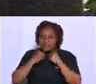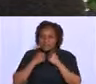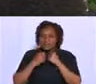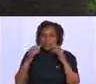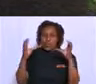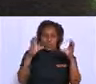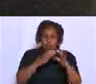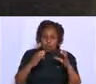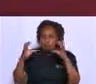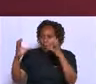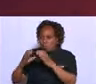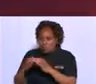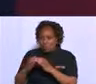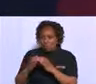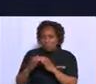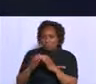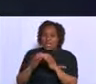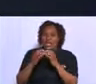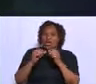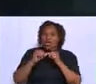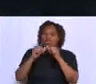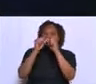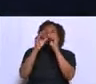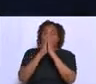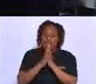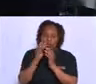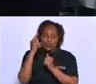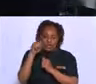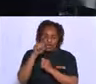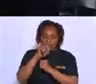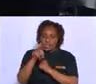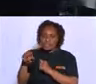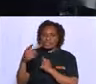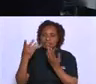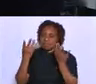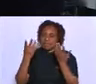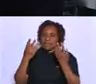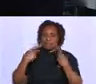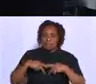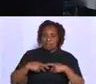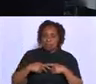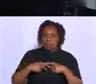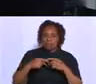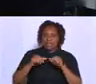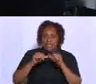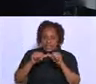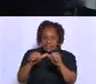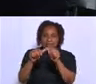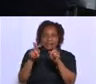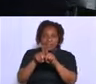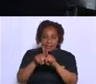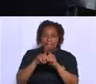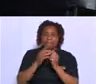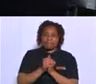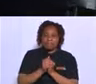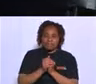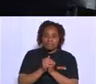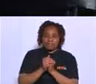group and pray with different people. Wachungaji endeleeni kuomba nao, endeleeni kuomba na watu hawa, na mimi naendelea kuomba, na mimi naendelea kuomba na watu kama hawa.